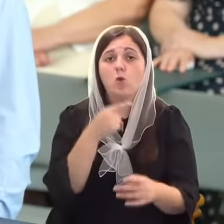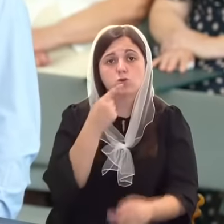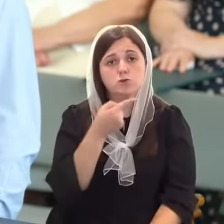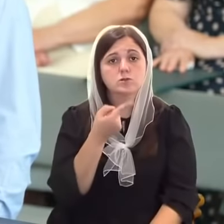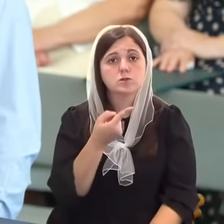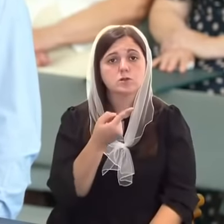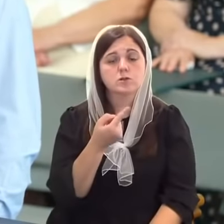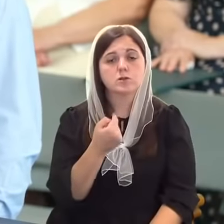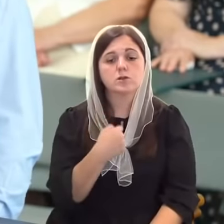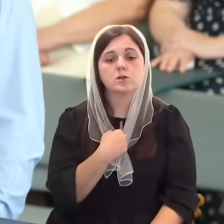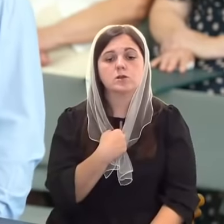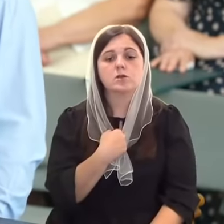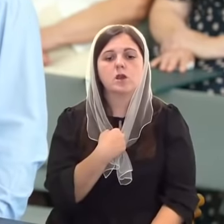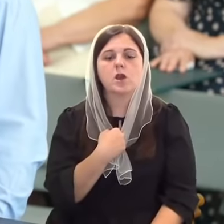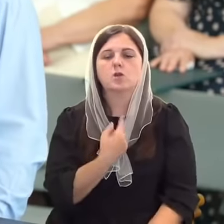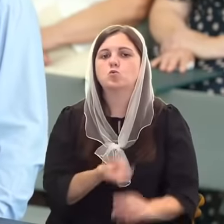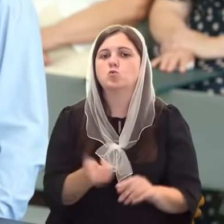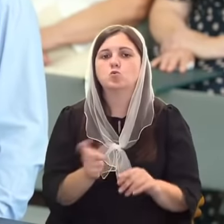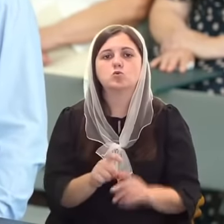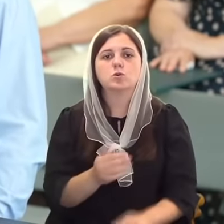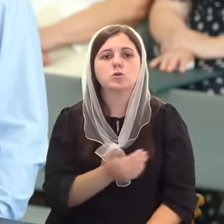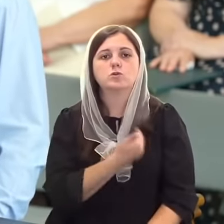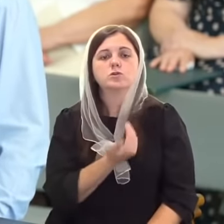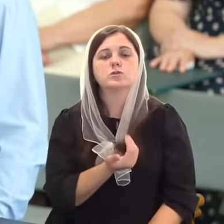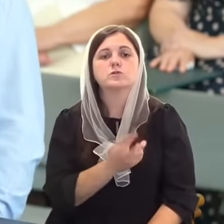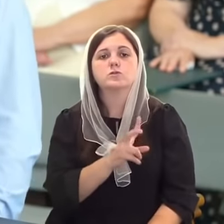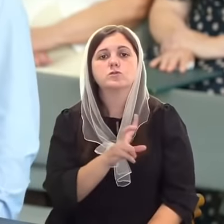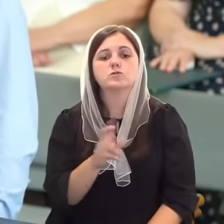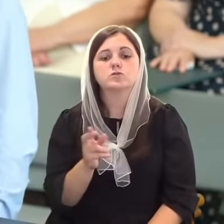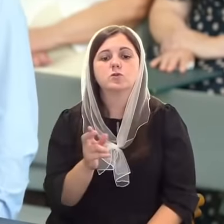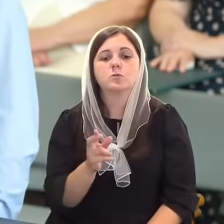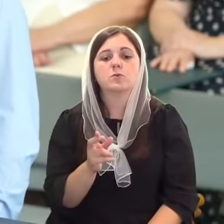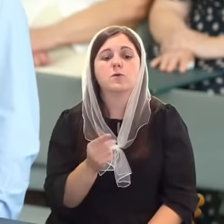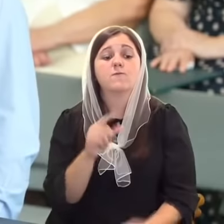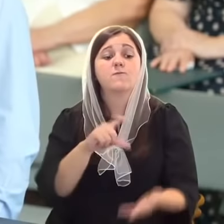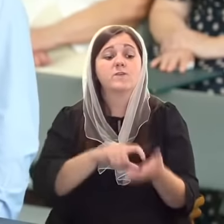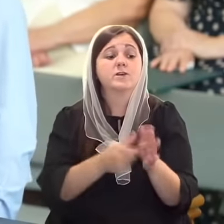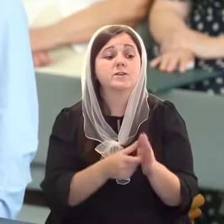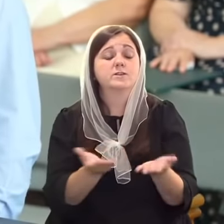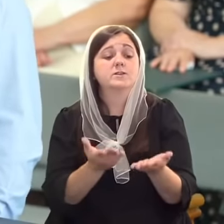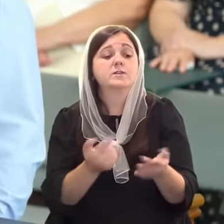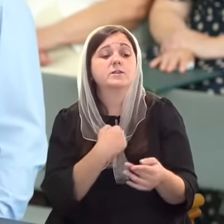И я так хотел, чтобы в классе, где я учился,